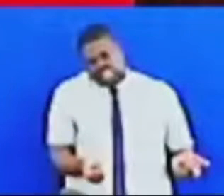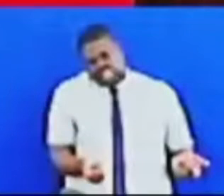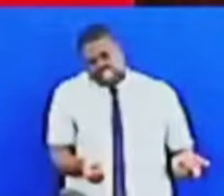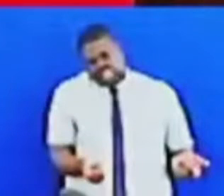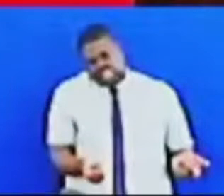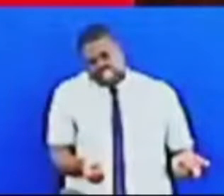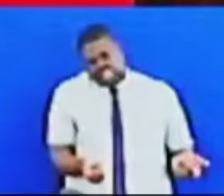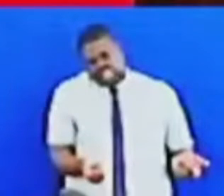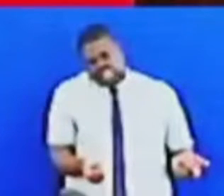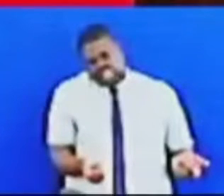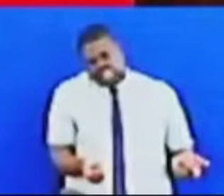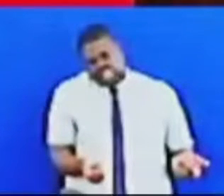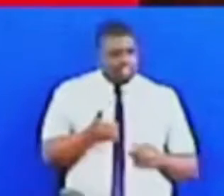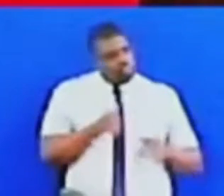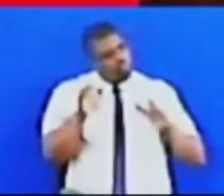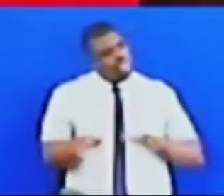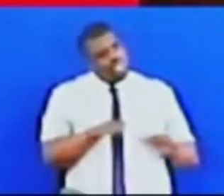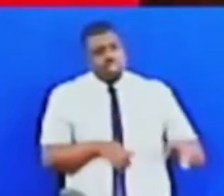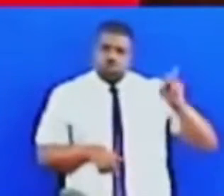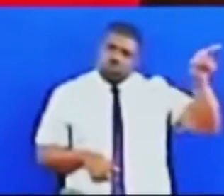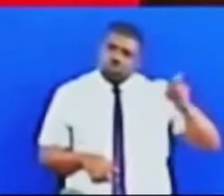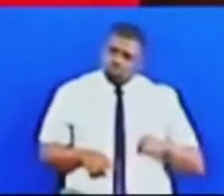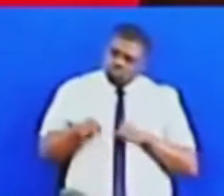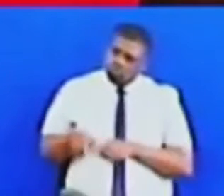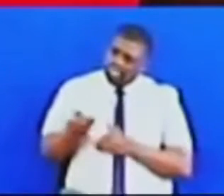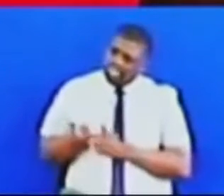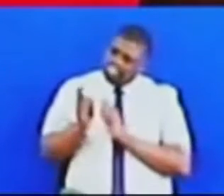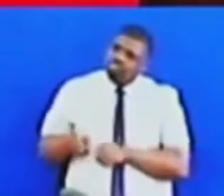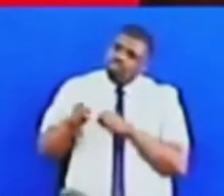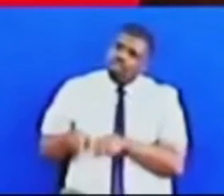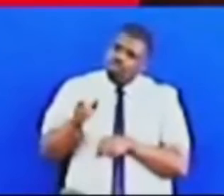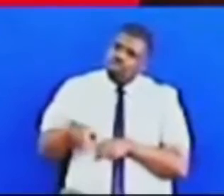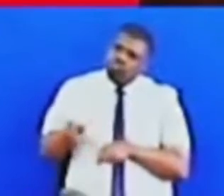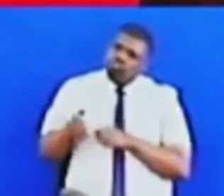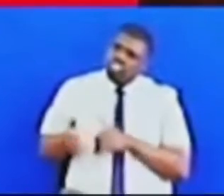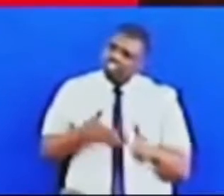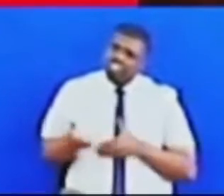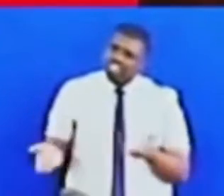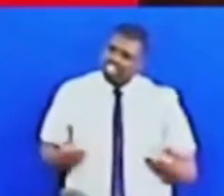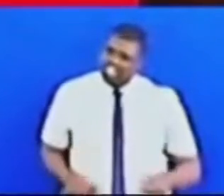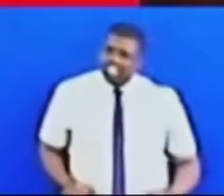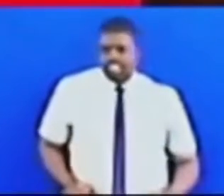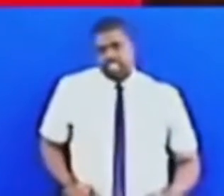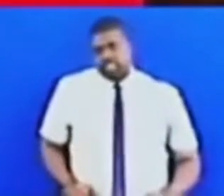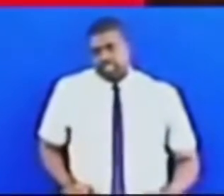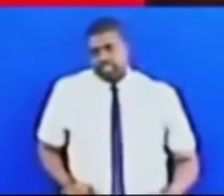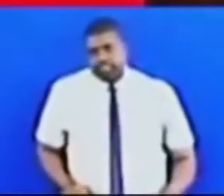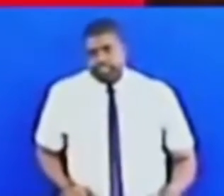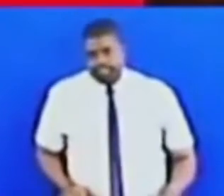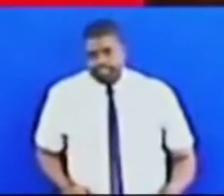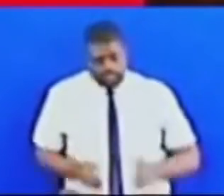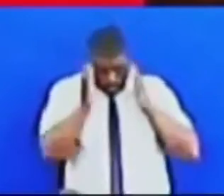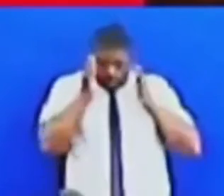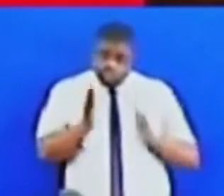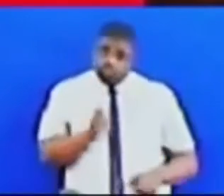hii, alafu tunatoka tunaenda kuhangaika nje huko wakati tuna hela ziko hapa ambazo watu tunazichezea pasipo kuwa na sababu? Mheshimiwa